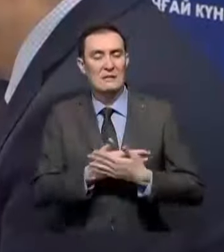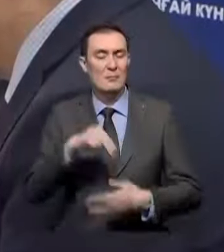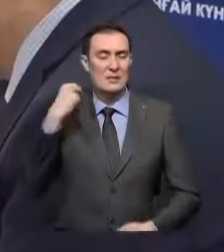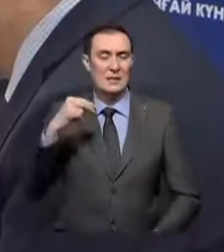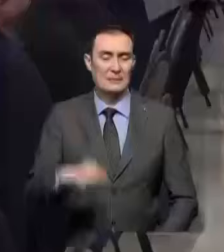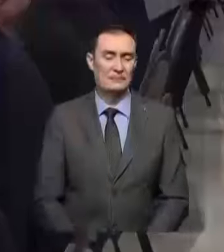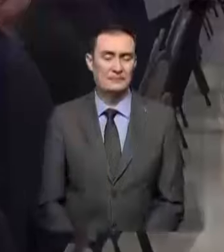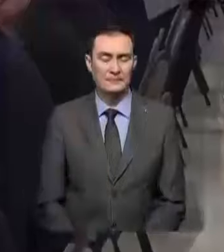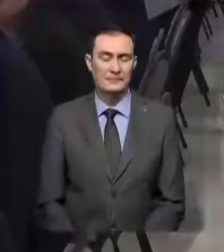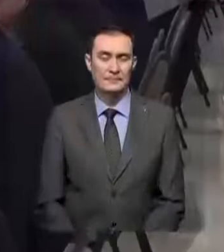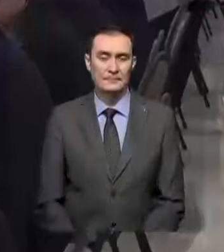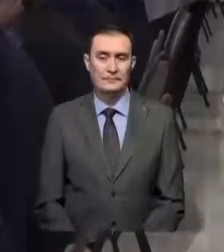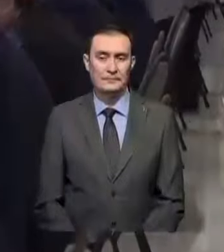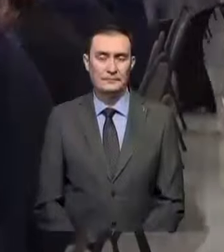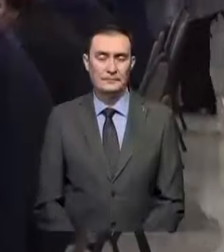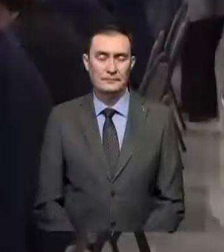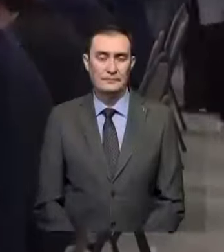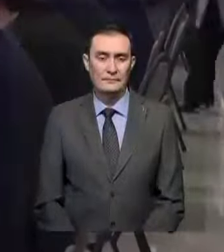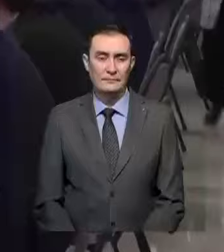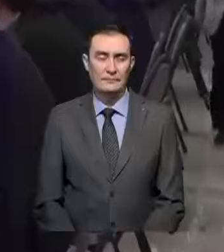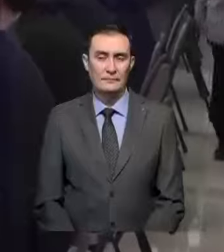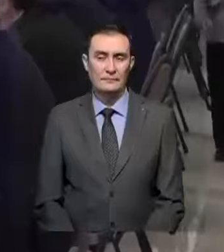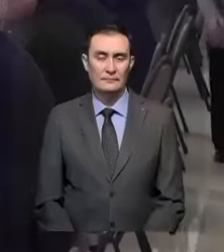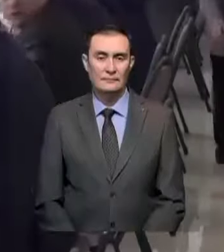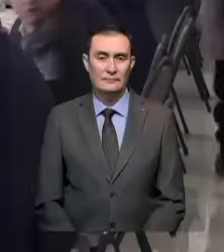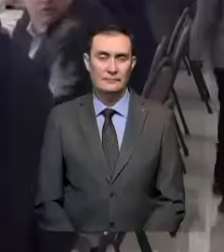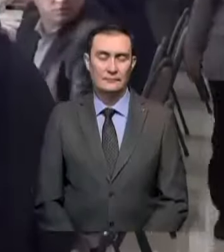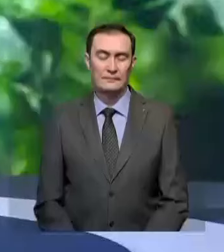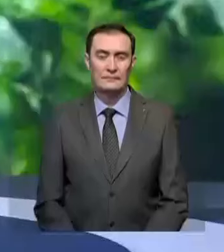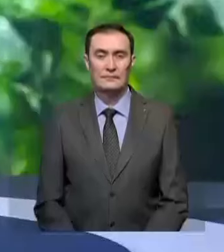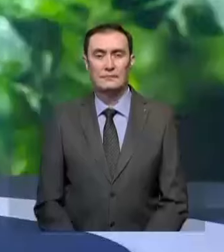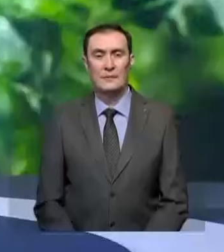президентом. Наталья Волкова, Тульгин Иманов, Петропавловск, 24KZ.